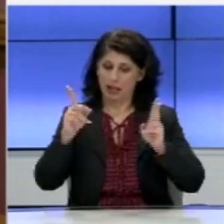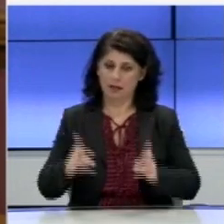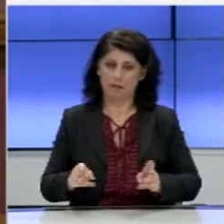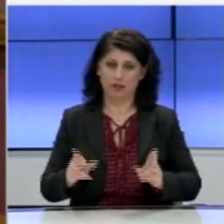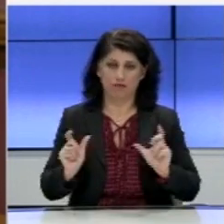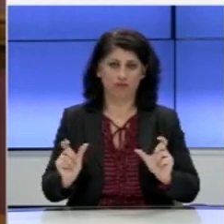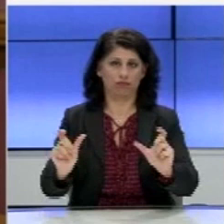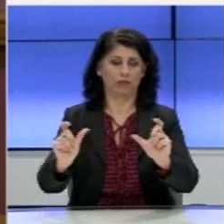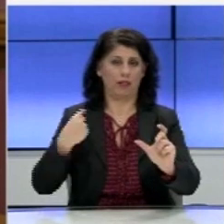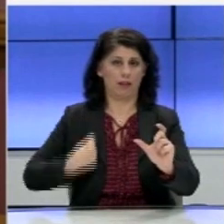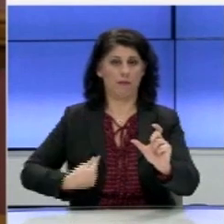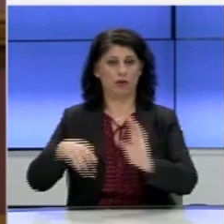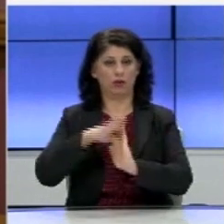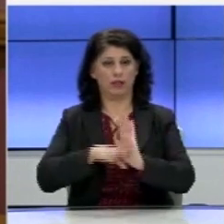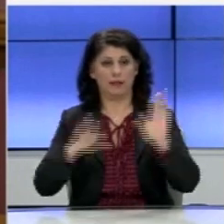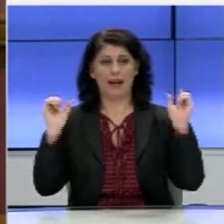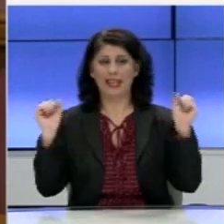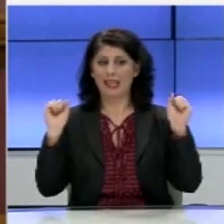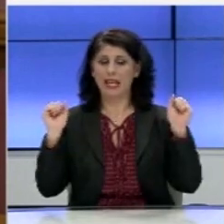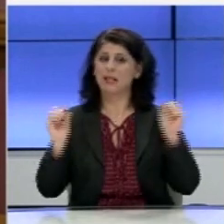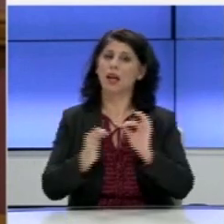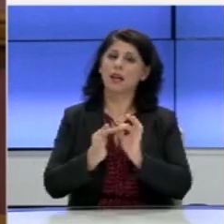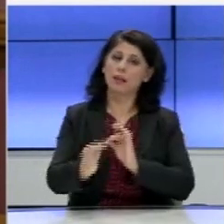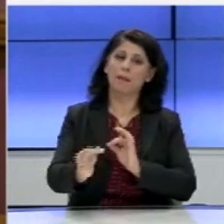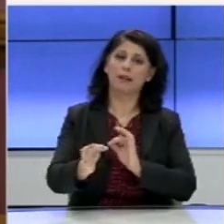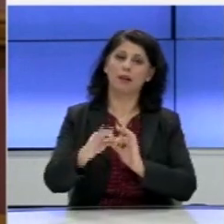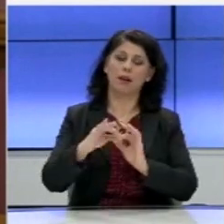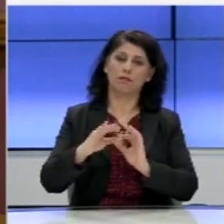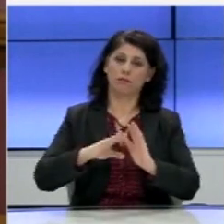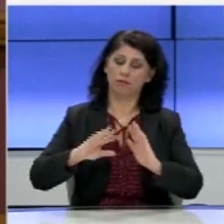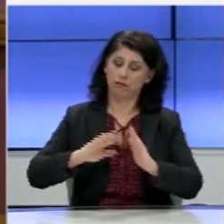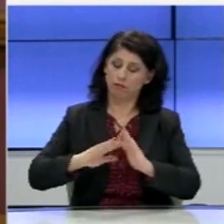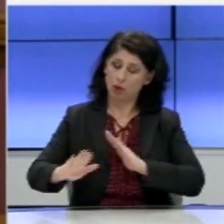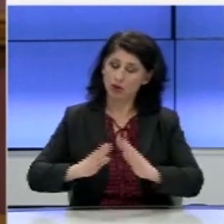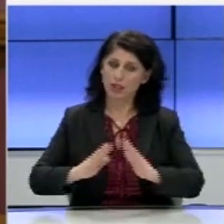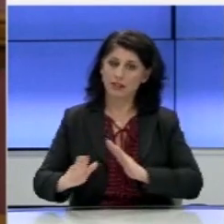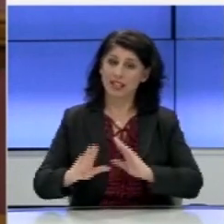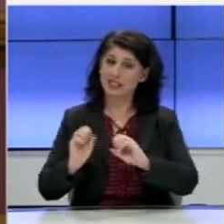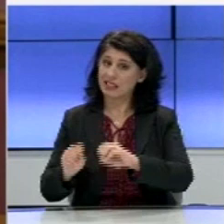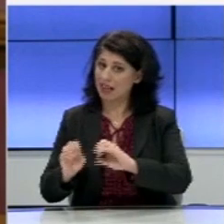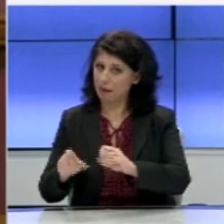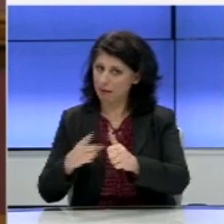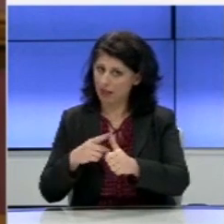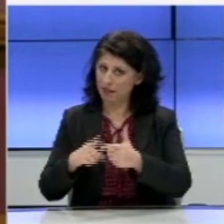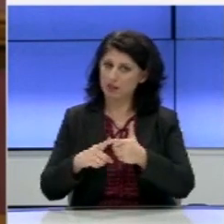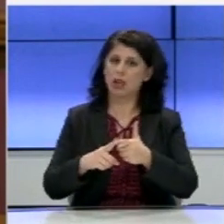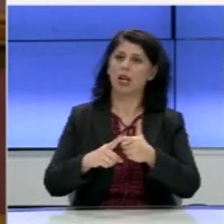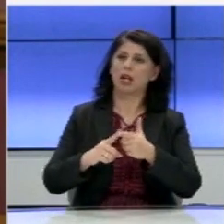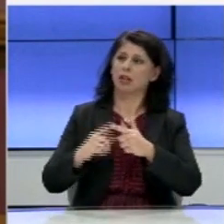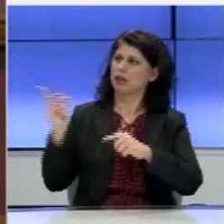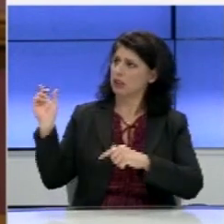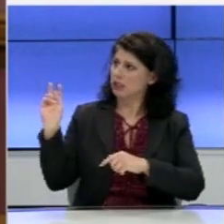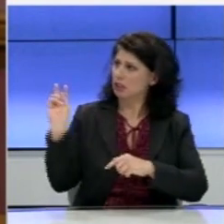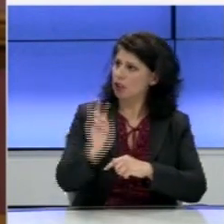αναγκαία θωράκιση του δημόσιου συστήματος υγείας και τα μέτρα προστασίας σε κρίσιμους χώρους εργασίας, στην εκπαίδευση, στα μέσα μεταφοράς